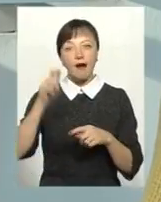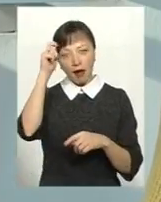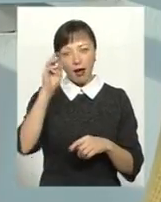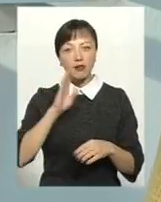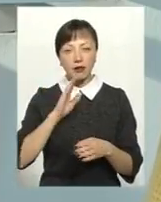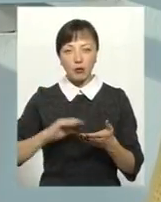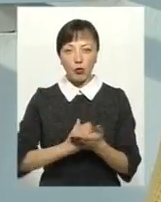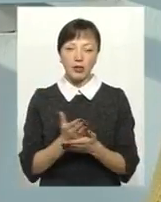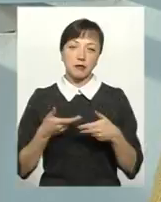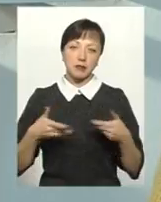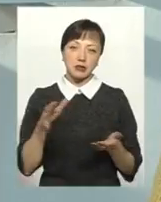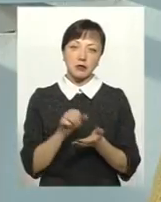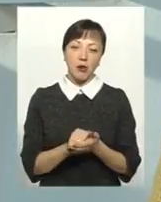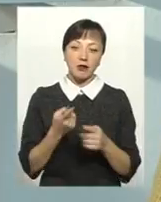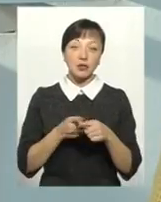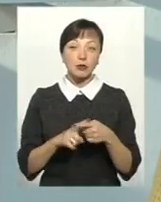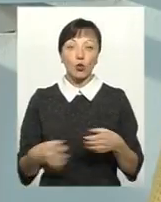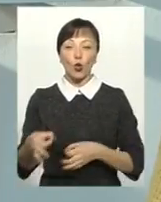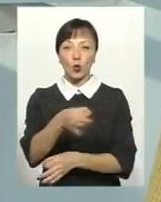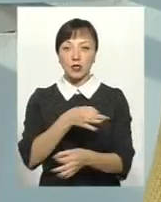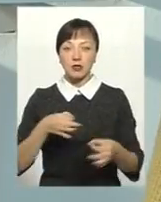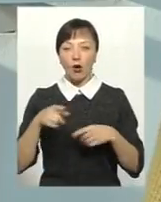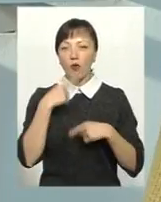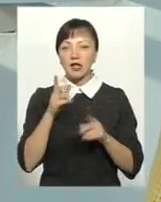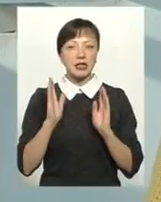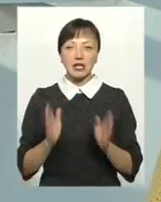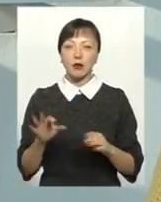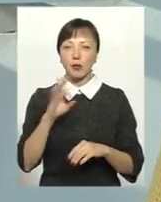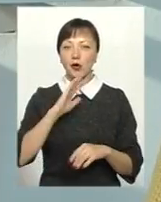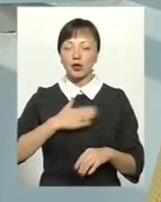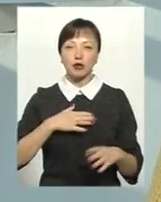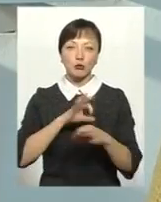політика. Тобто ми займаємося і той круглий стіл, ми говорили не тільки про наш